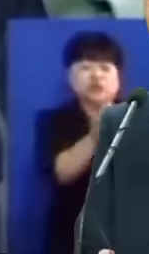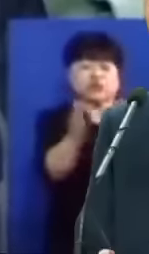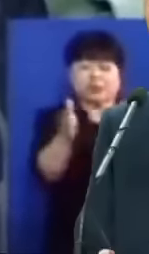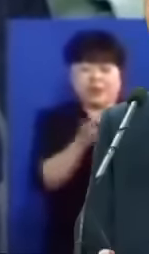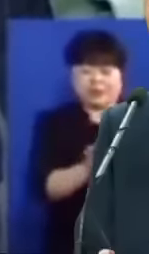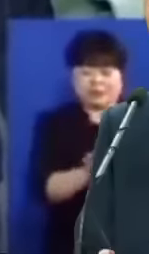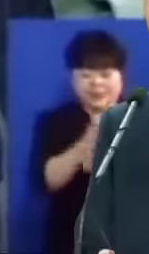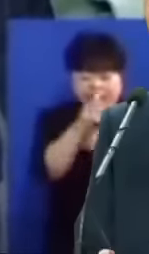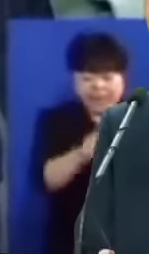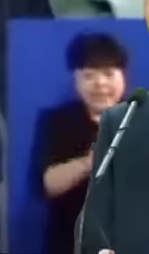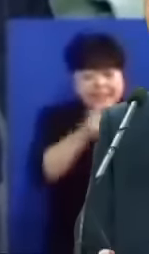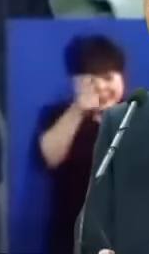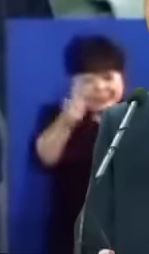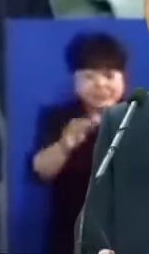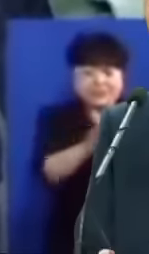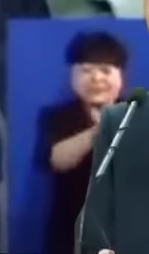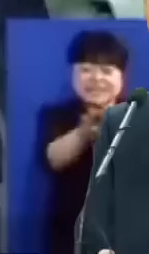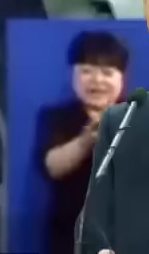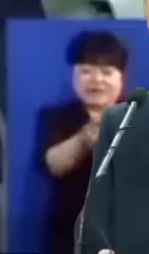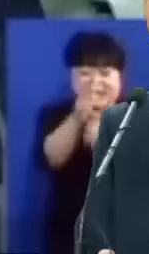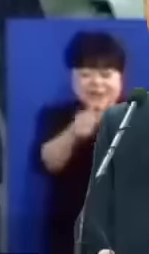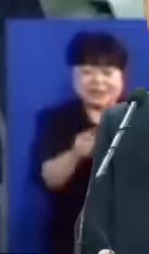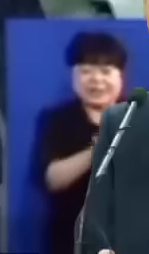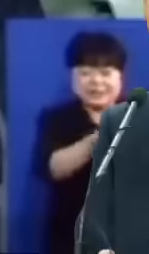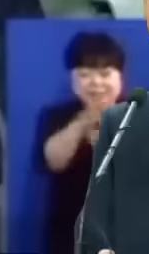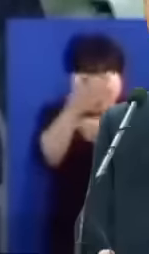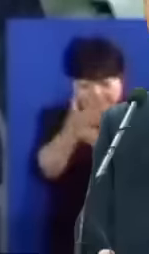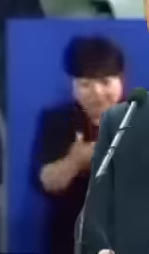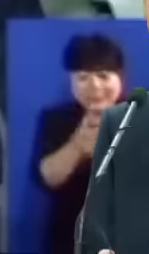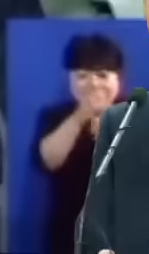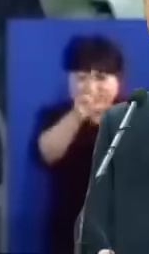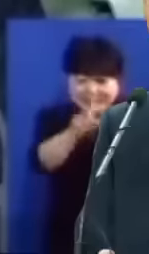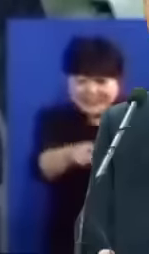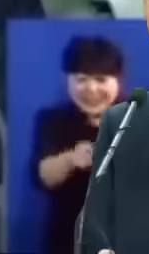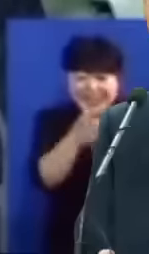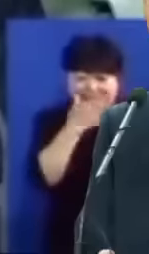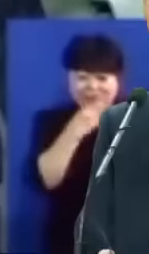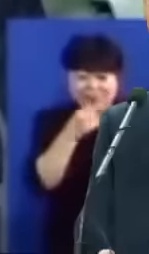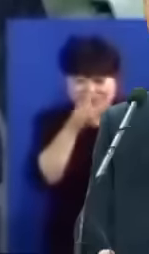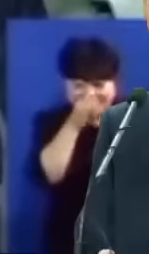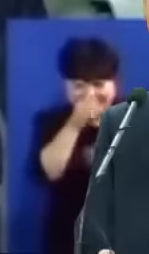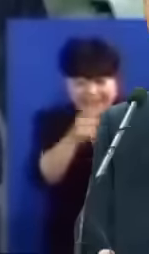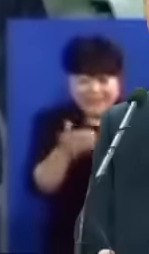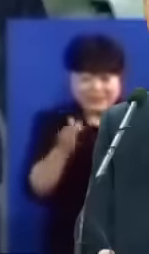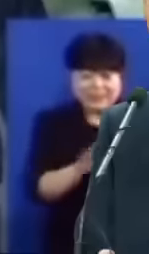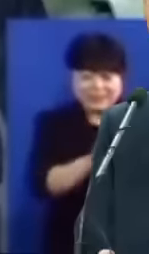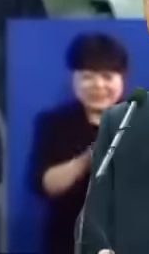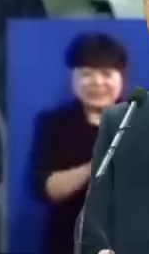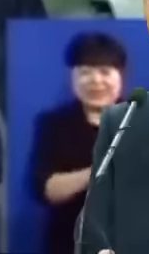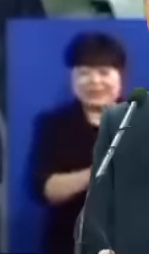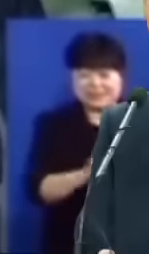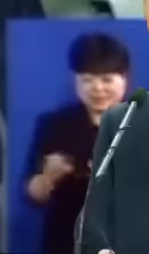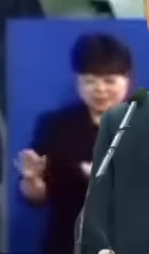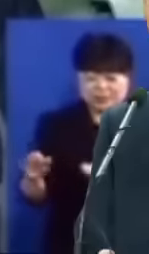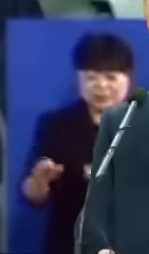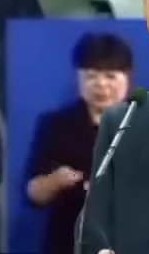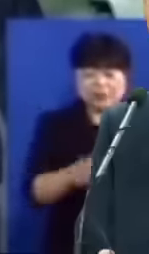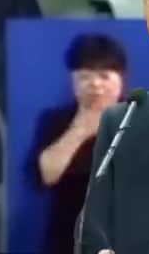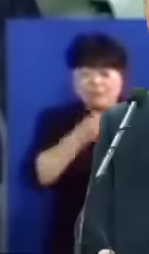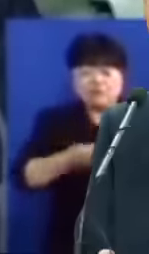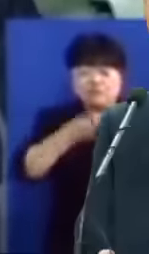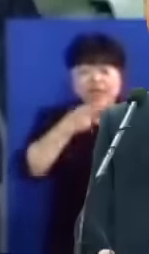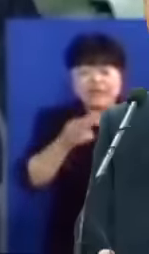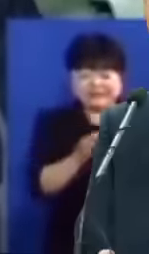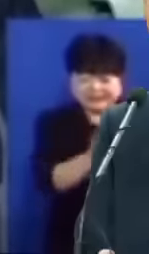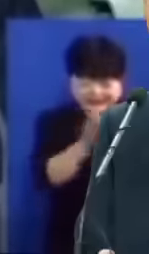것입니다. 하나님을 사랑하고 하나님의 사랑을 받았을 때는 행복했는데 하나님의 사랑을 잃자 모든 불행이